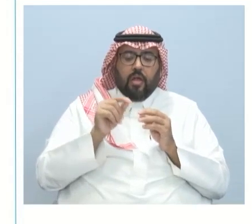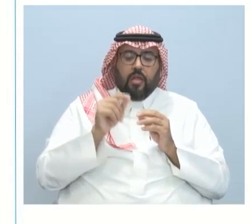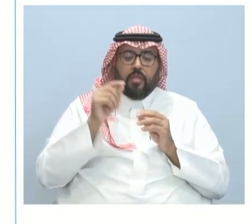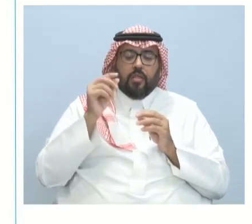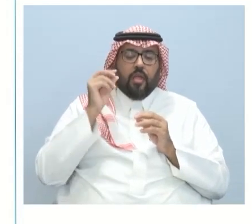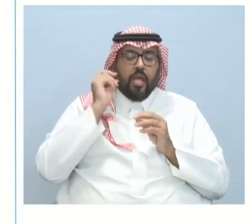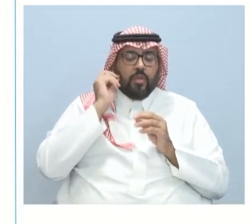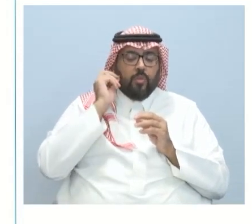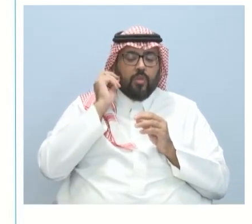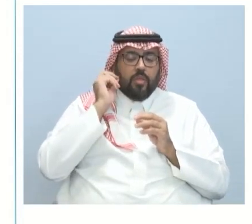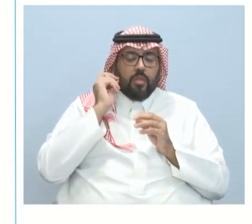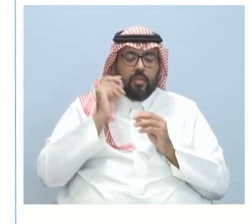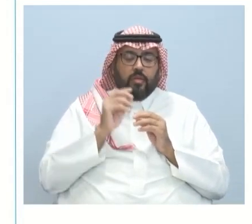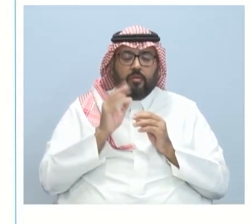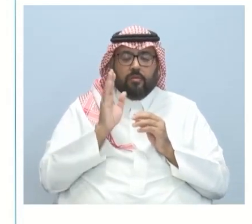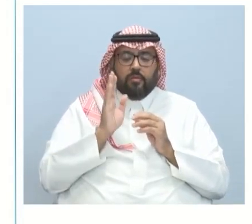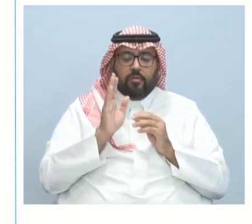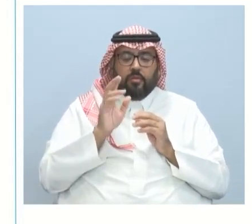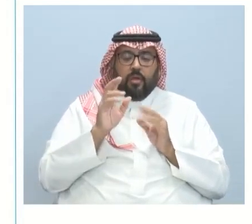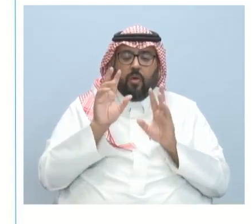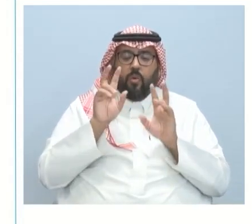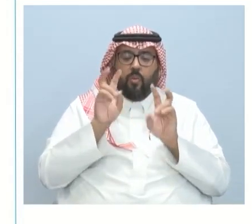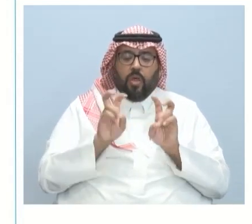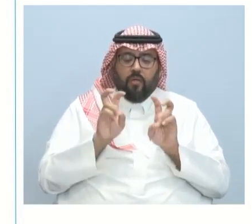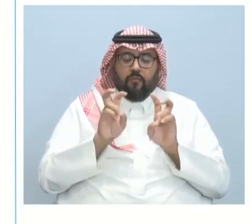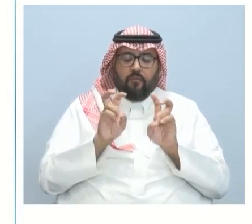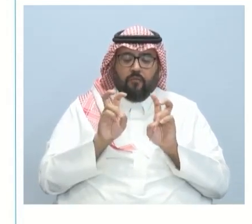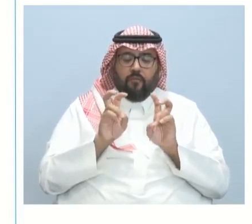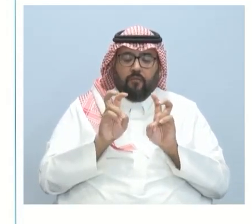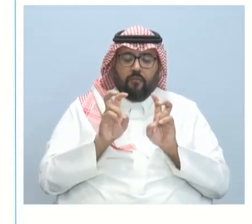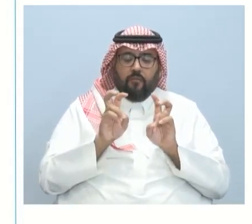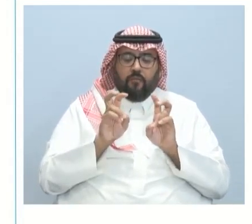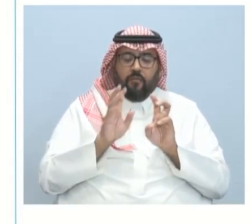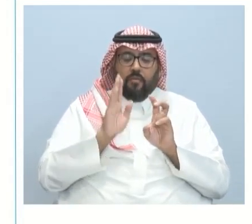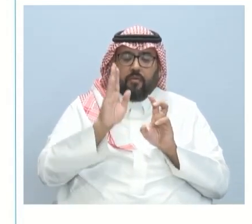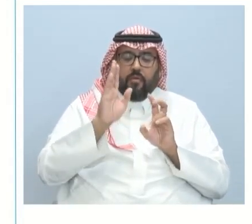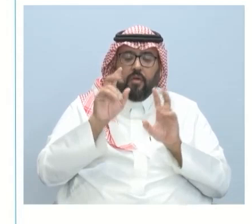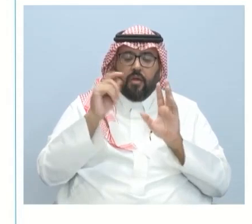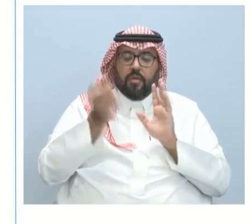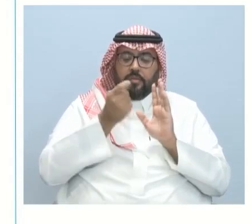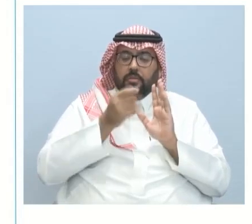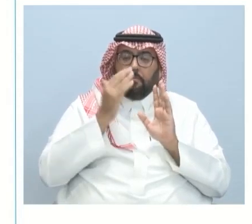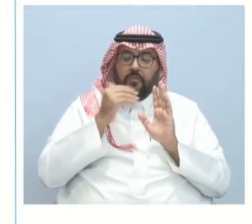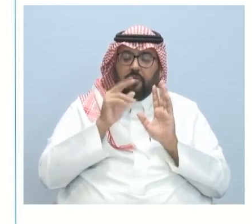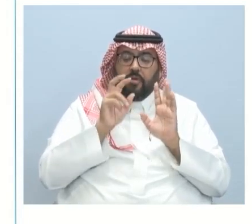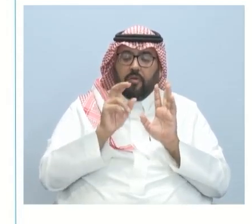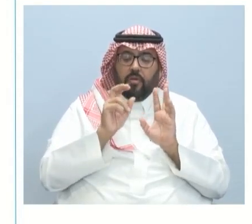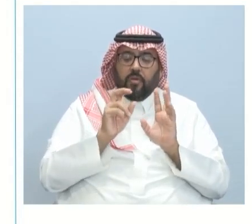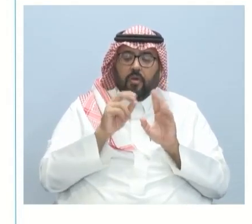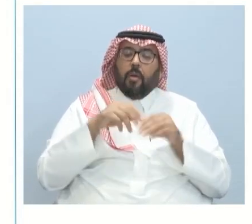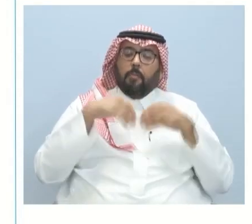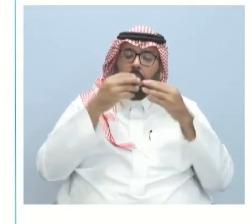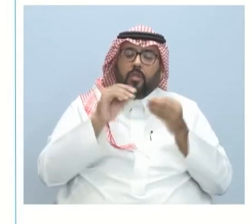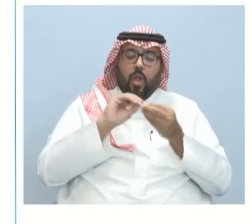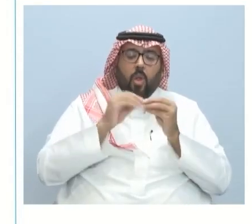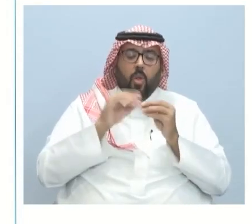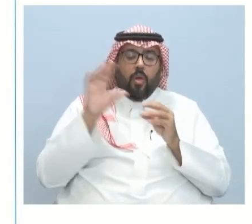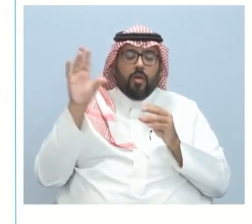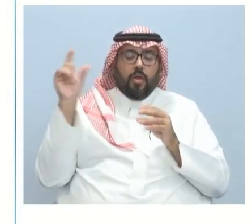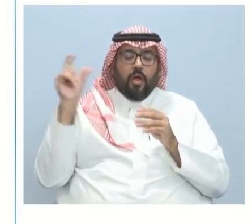ومن ثم لن يرسم او يتحرك بدون رسم خط ومن ثم يرسم اللون